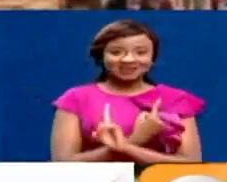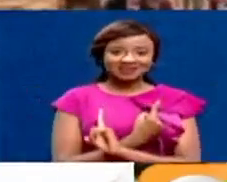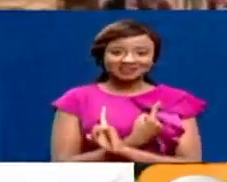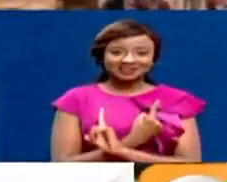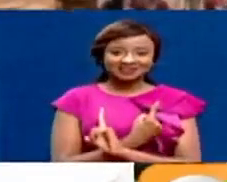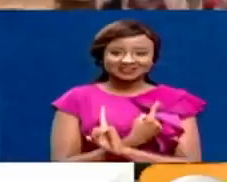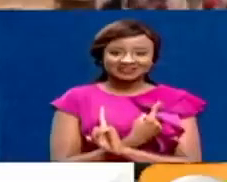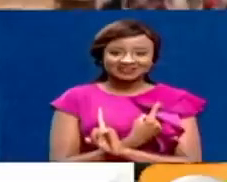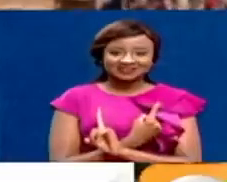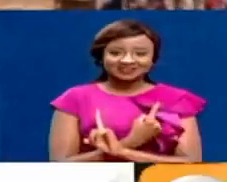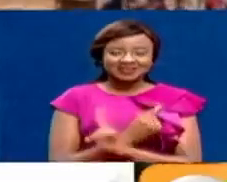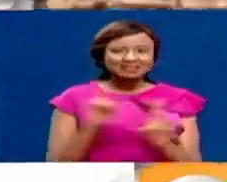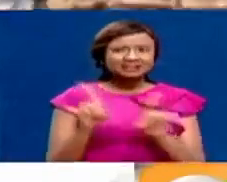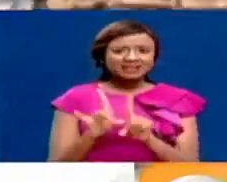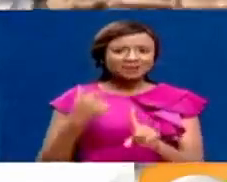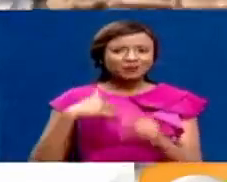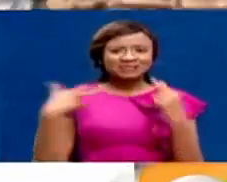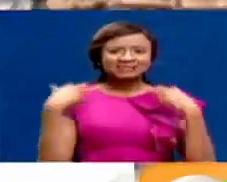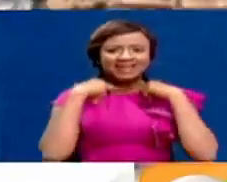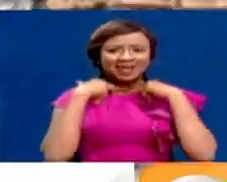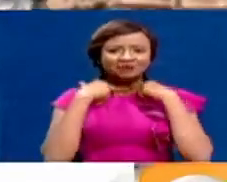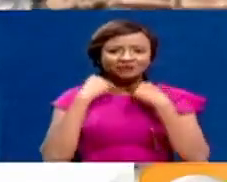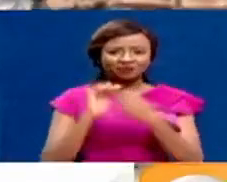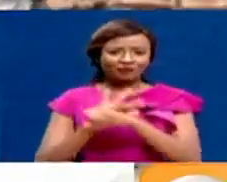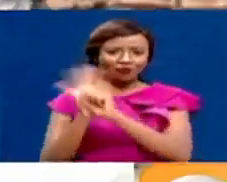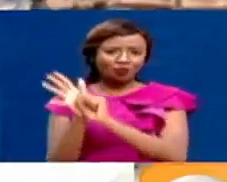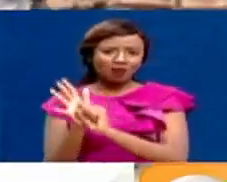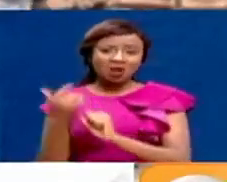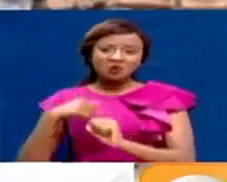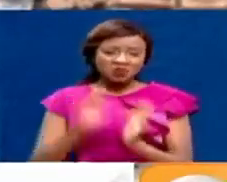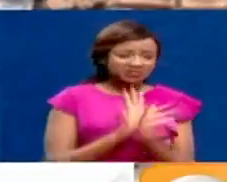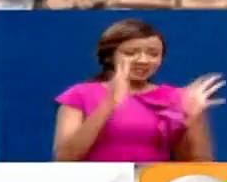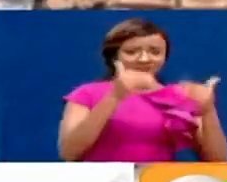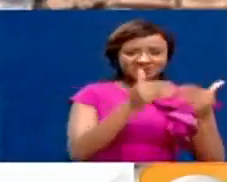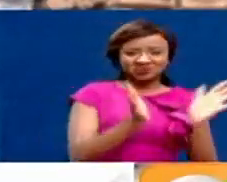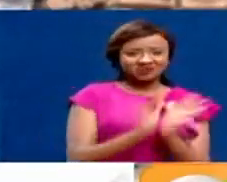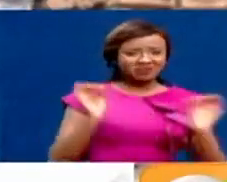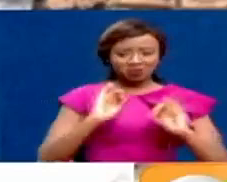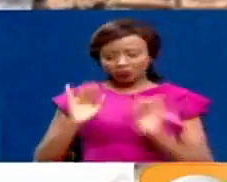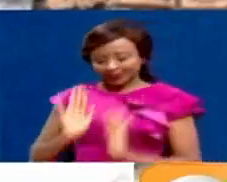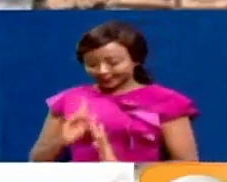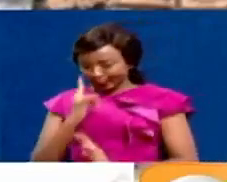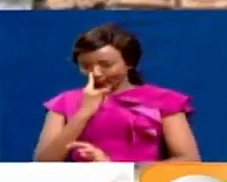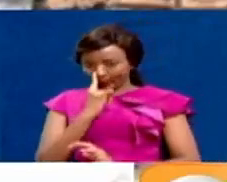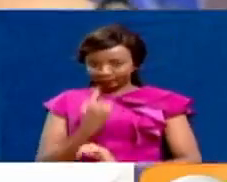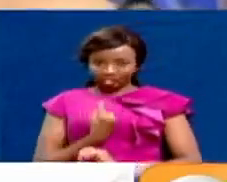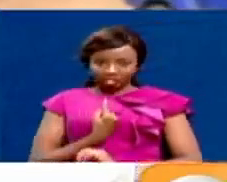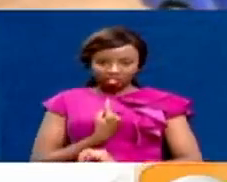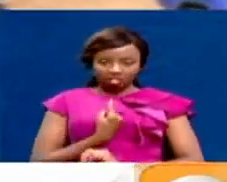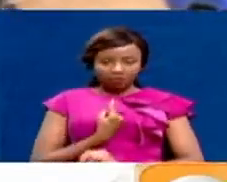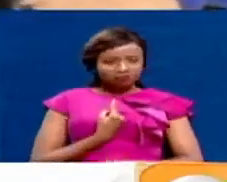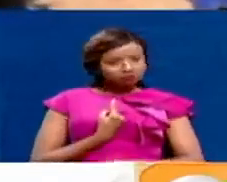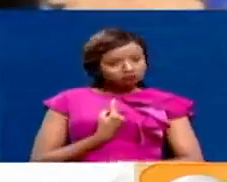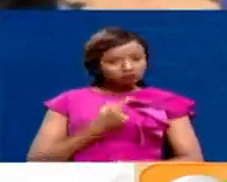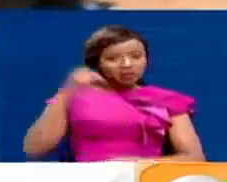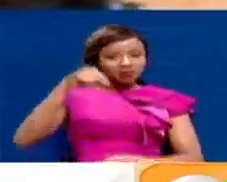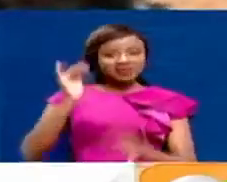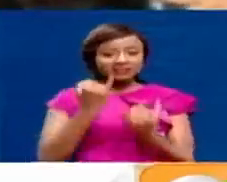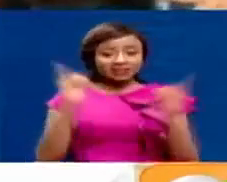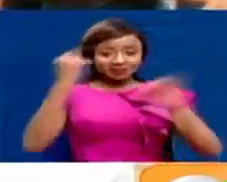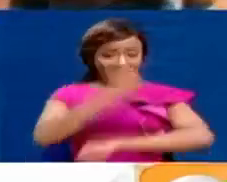ni watu wa maradhi ya corona. Badala kusherekea na mafamilia, sasa tumekuwa tuko ndani ya majumba, hatuwezi kutoka tena. Hii